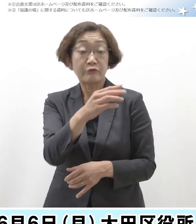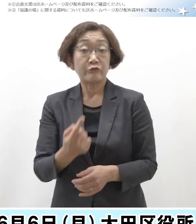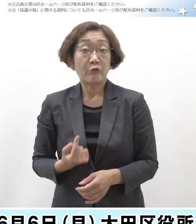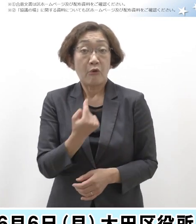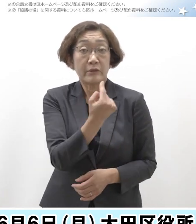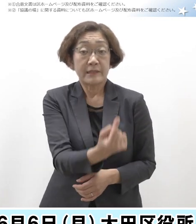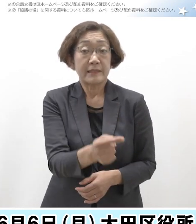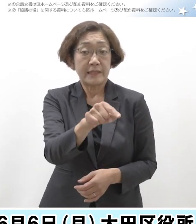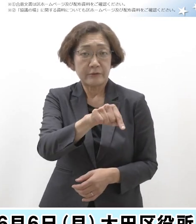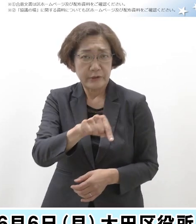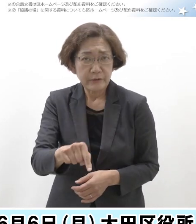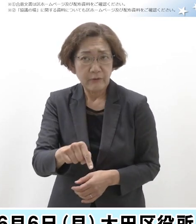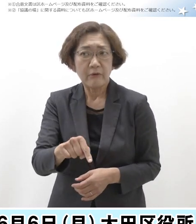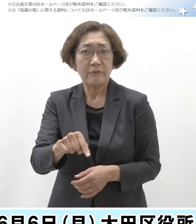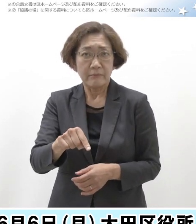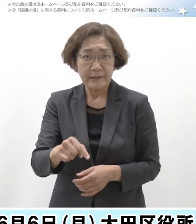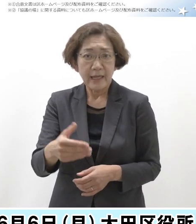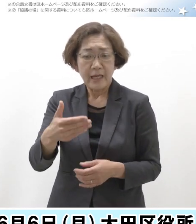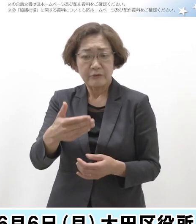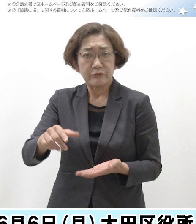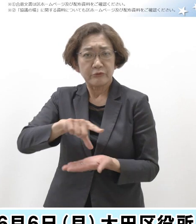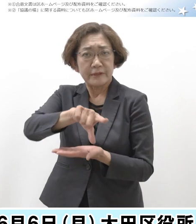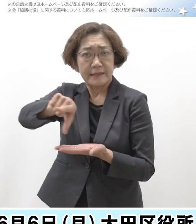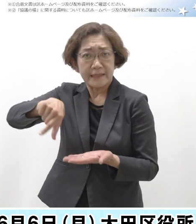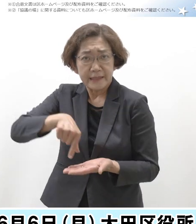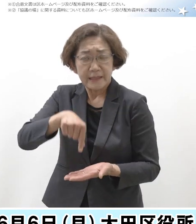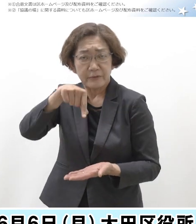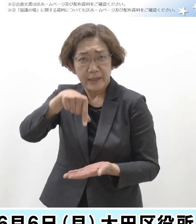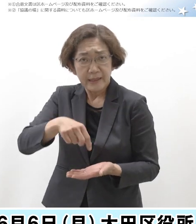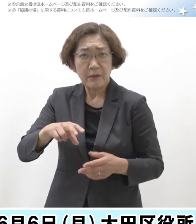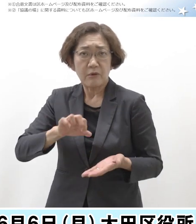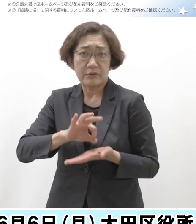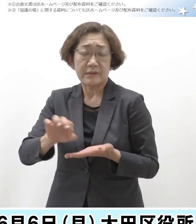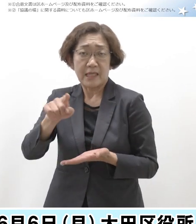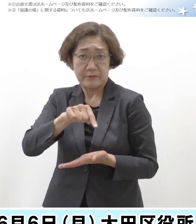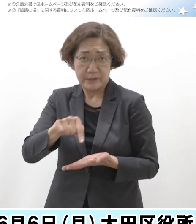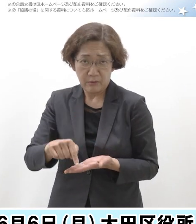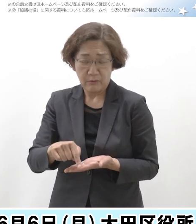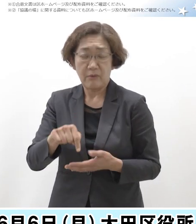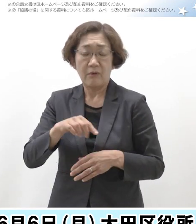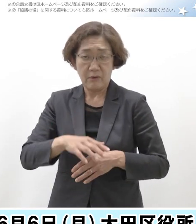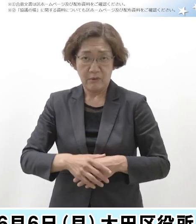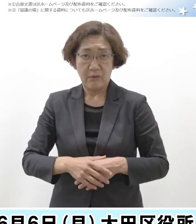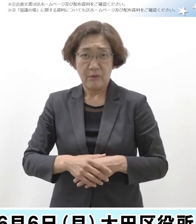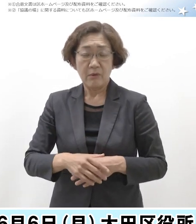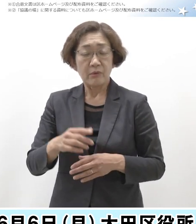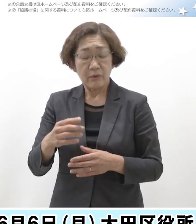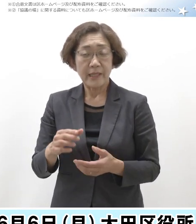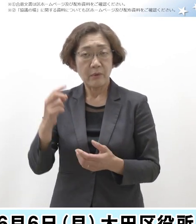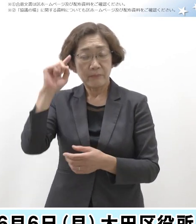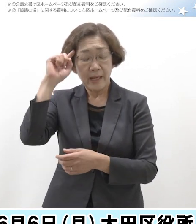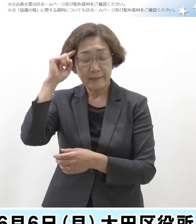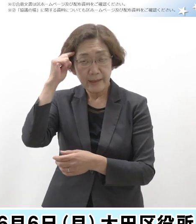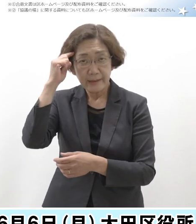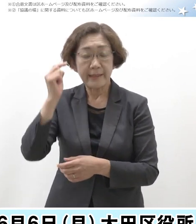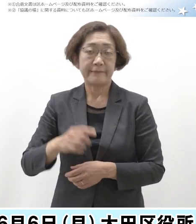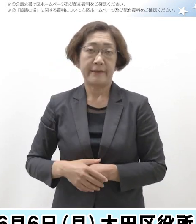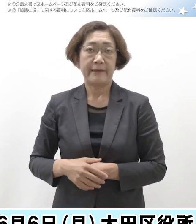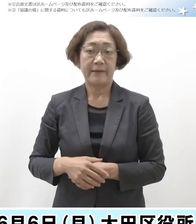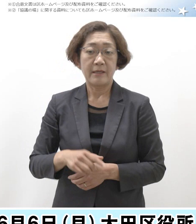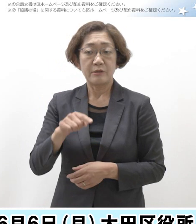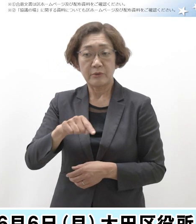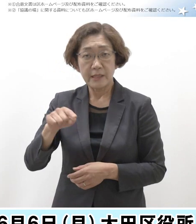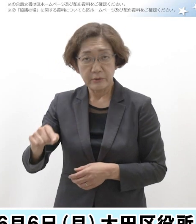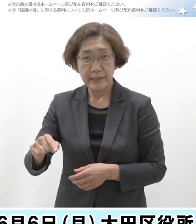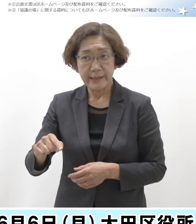は空港アクセスを除く大田区発着に関する旅客分をそれぞれ負担すること